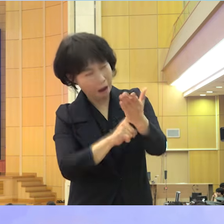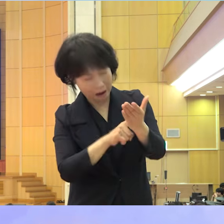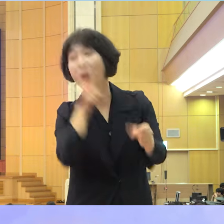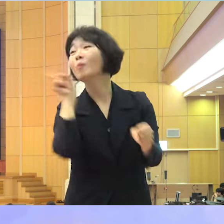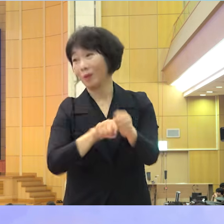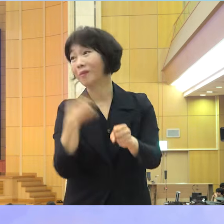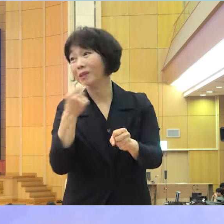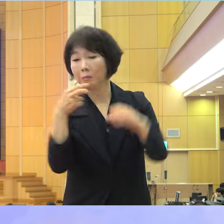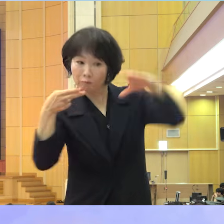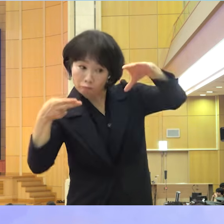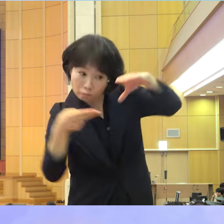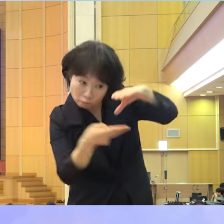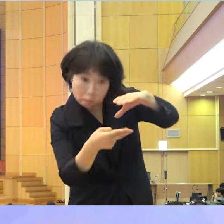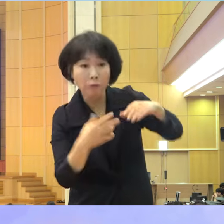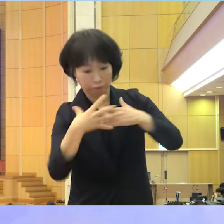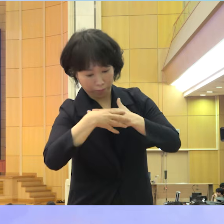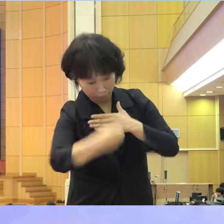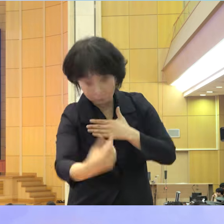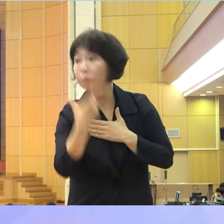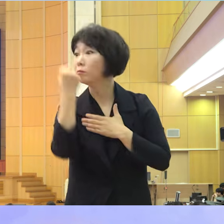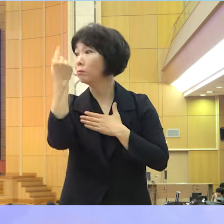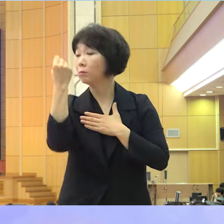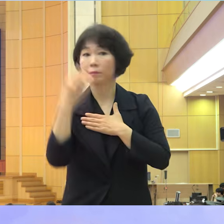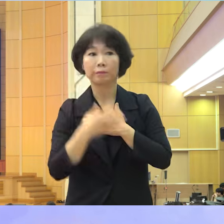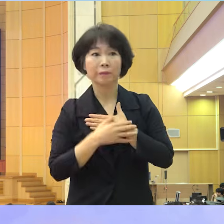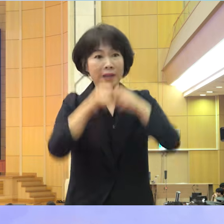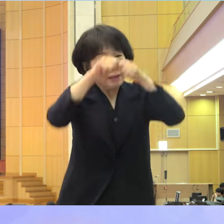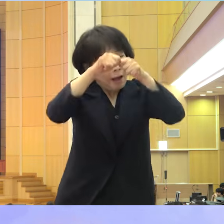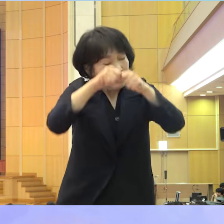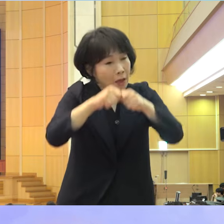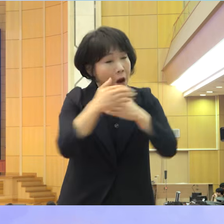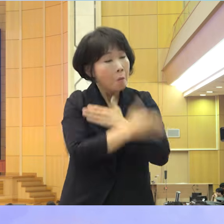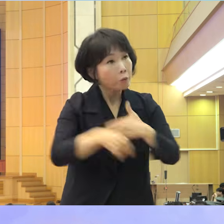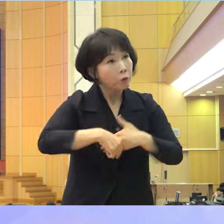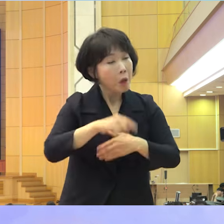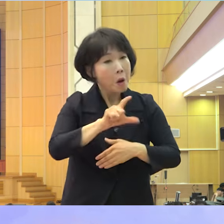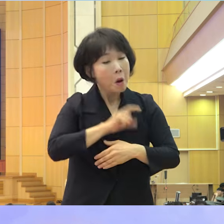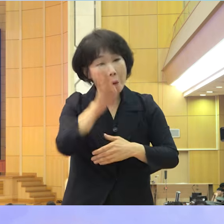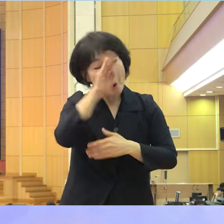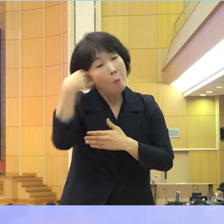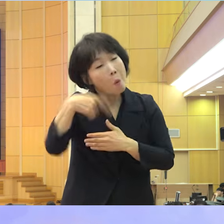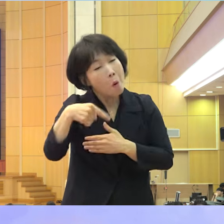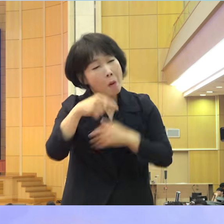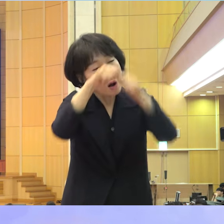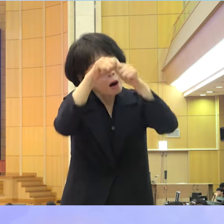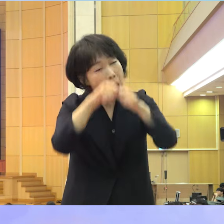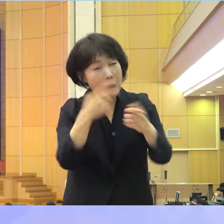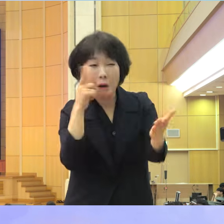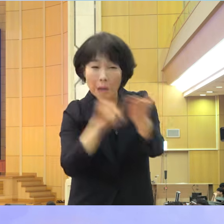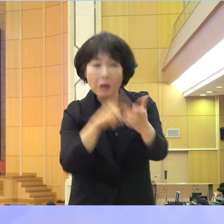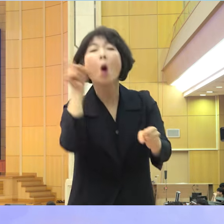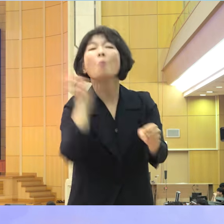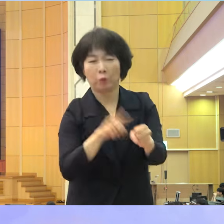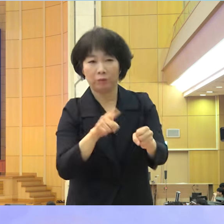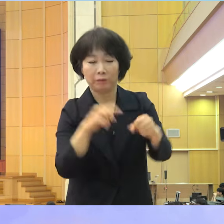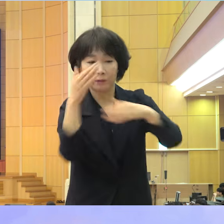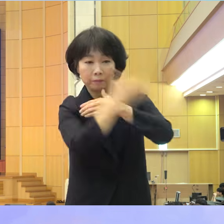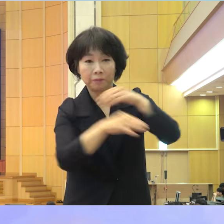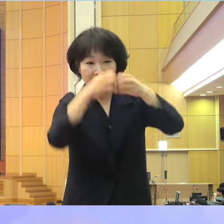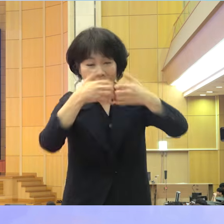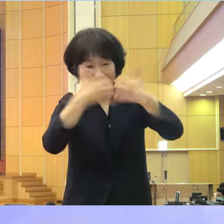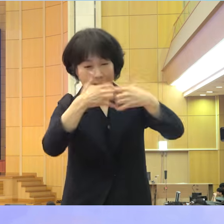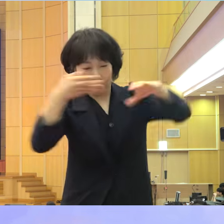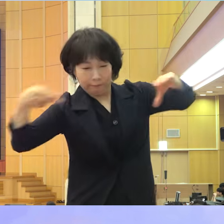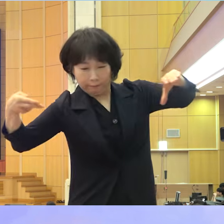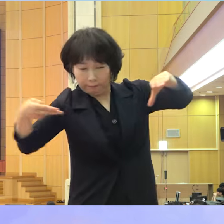알아보려고. MRI라고 하는 건 가장 정밀하게 CT 촬영에서 안 나오는 것을 MRI로 발견할 수 있기